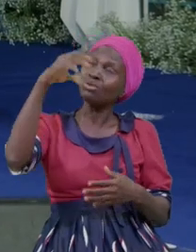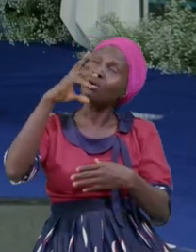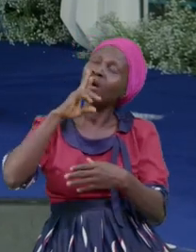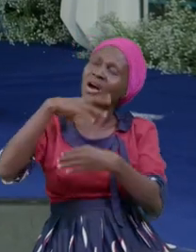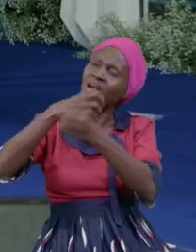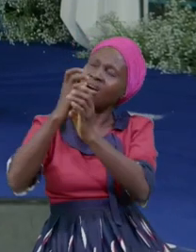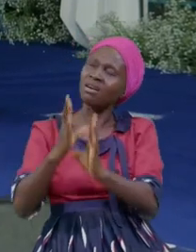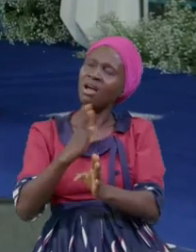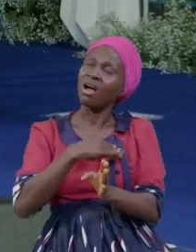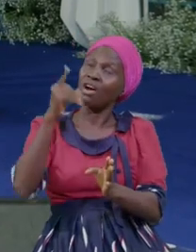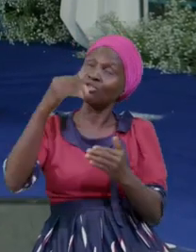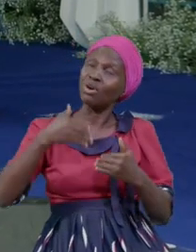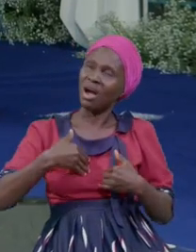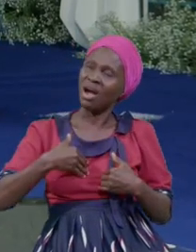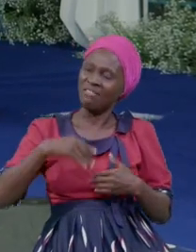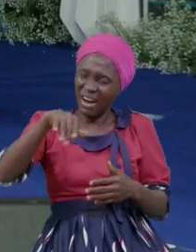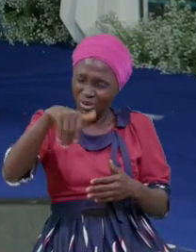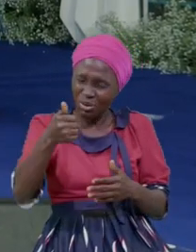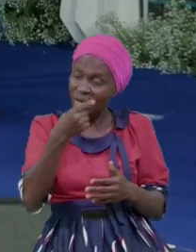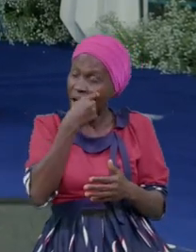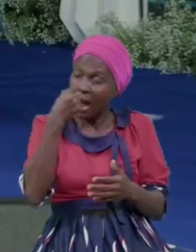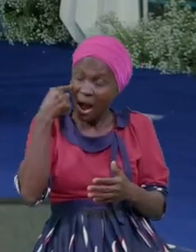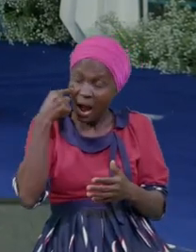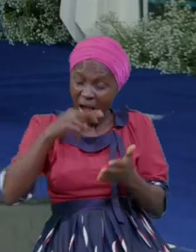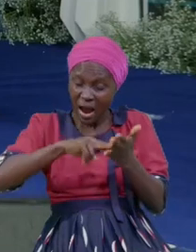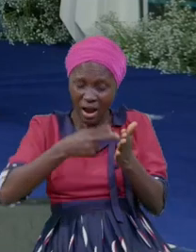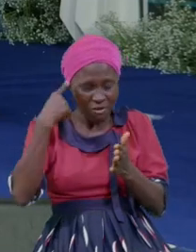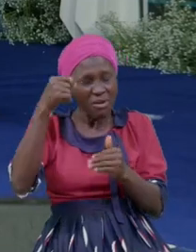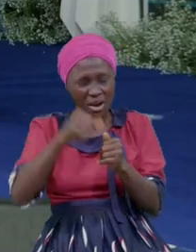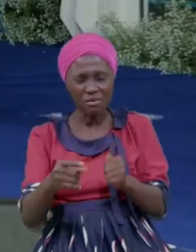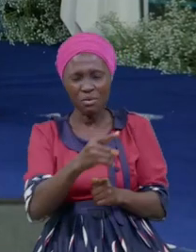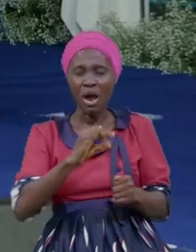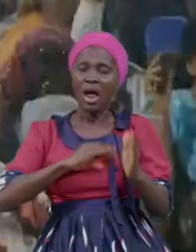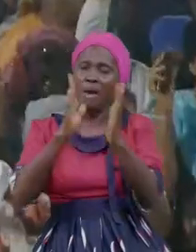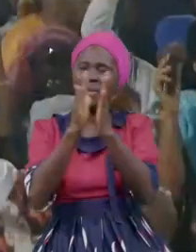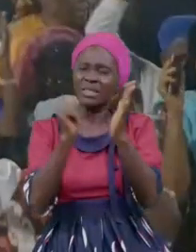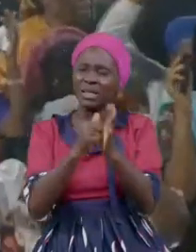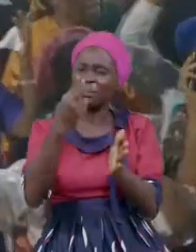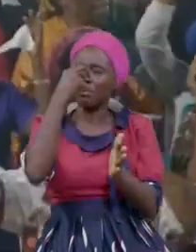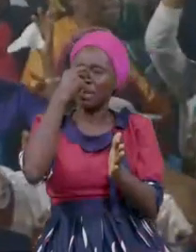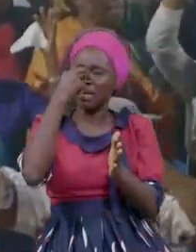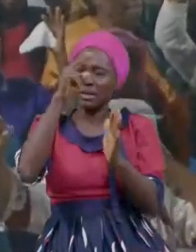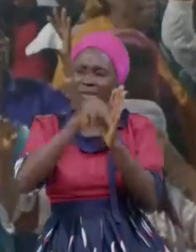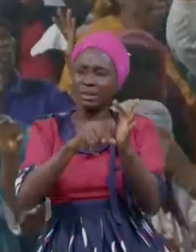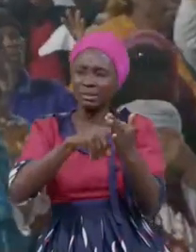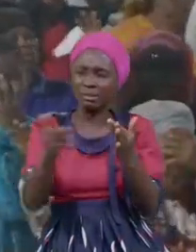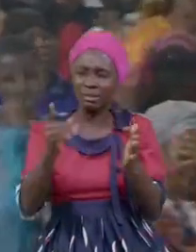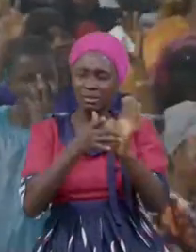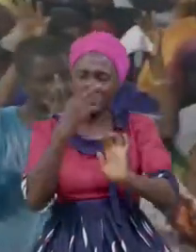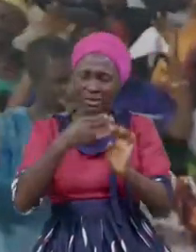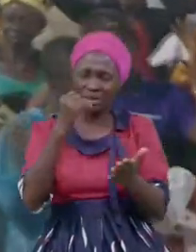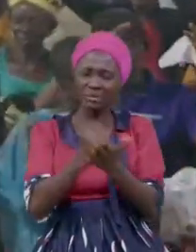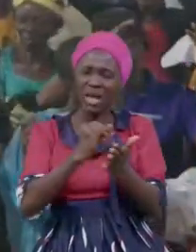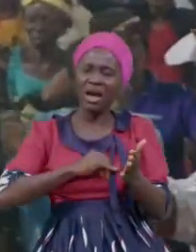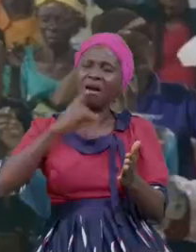Créateur. Tu as des yeux de ruchant pour tout le monde. Que l'aveuglement disparaisse maintenant. Et